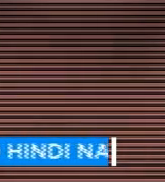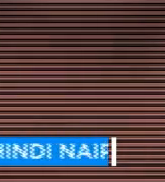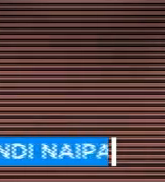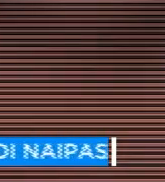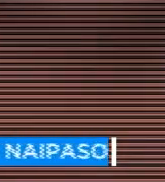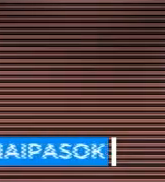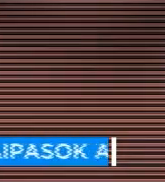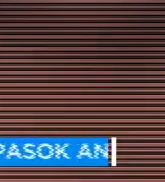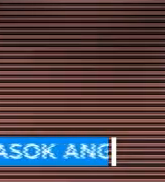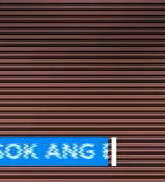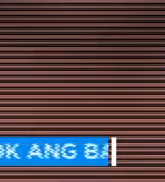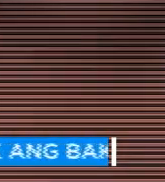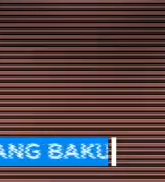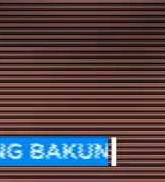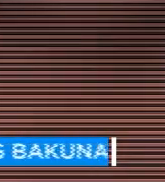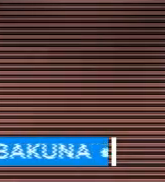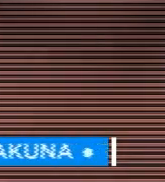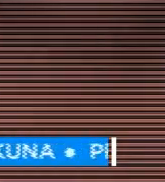Okay.